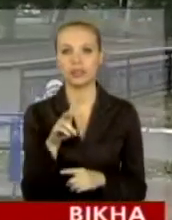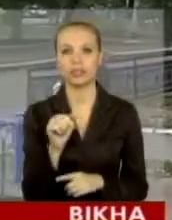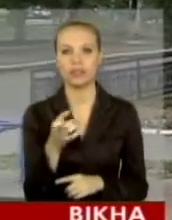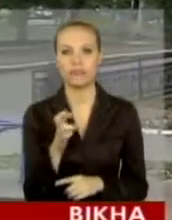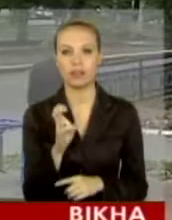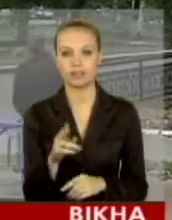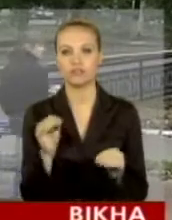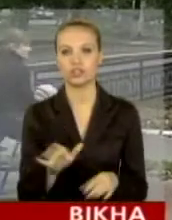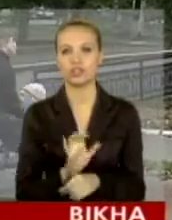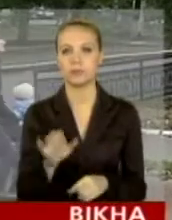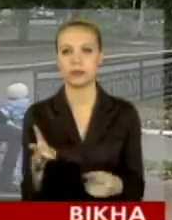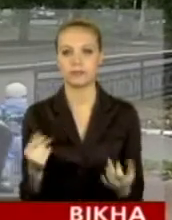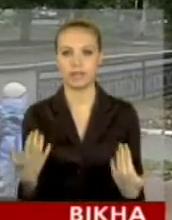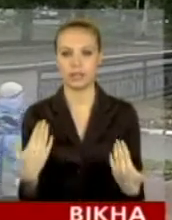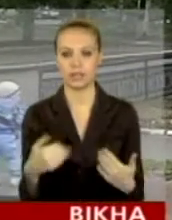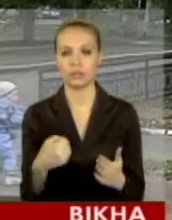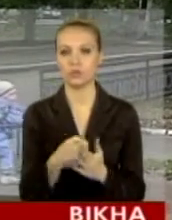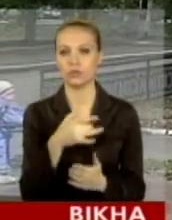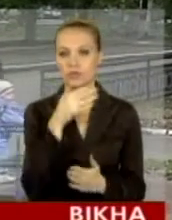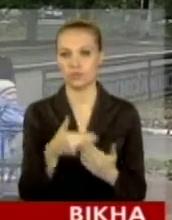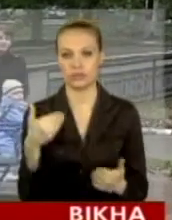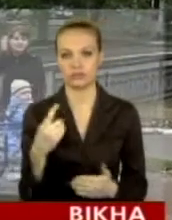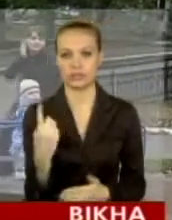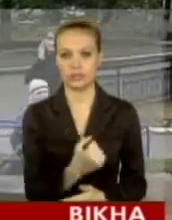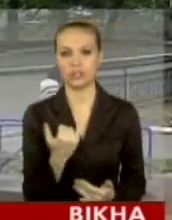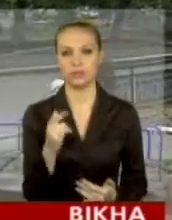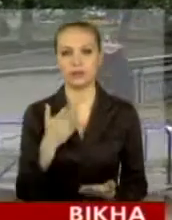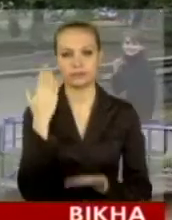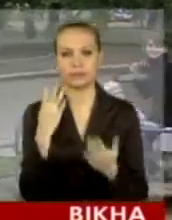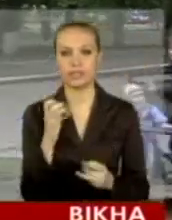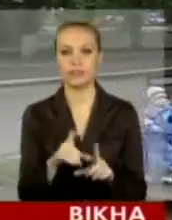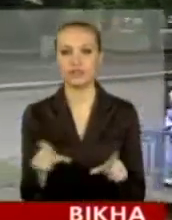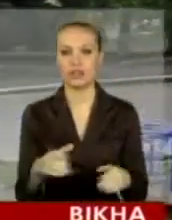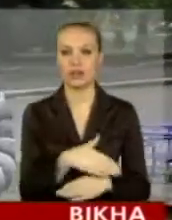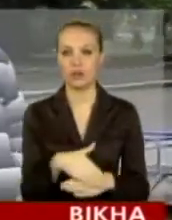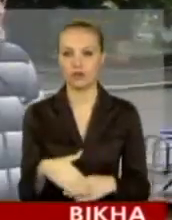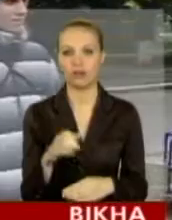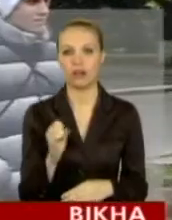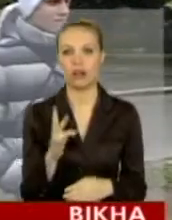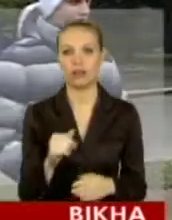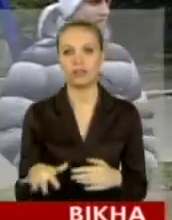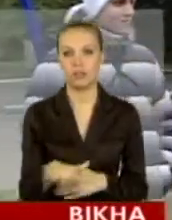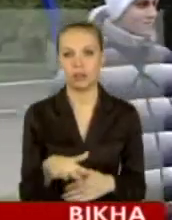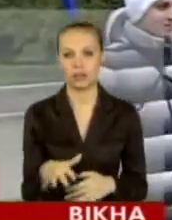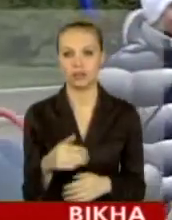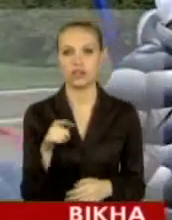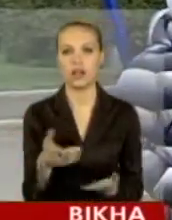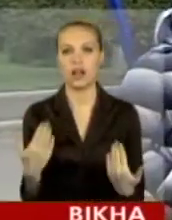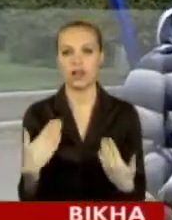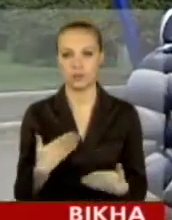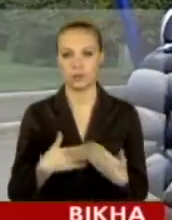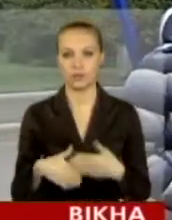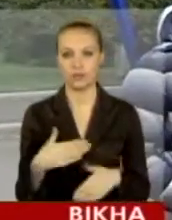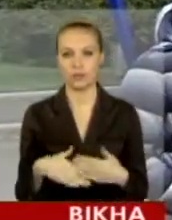вирішила відправити їх на канікули. Дочасно на тиждень. Тепер вони веселяться не у шкільних коридорах, а на майданчиках. Ти канікулами